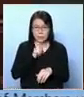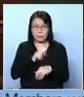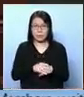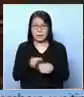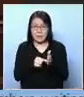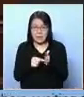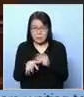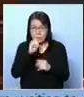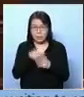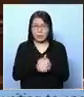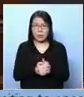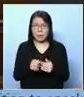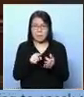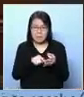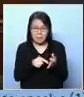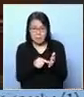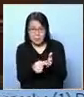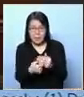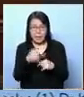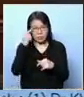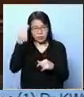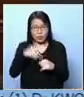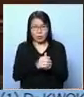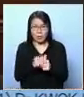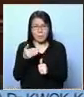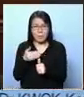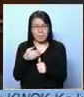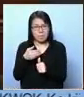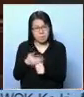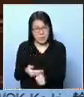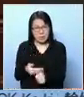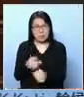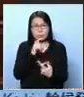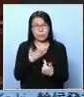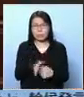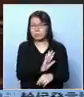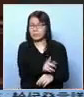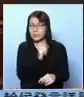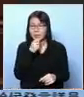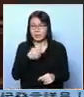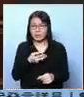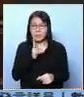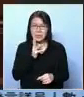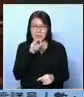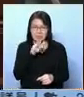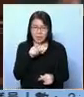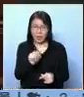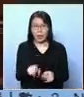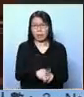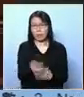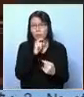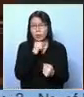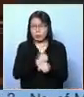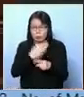字或者一个名词嚟去想将我激倒，请你哋唔好再系咁小学鸡，做一啲